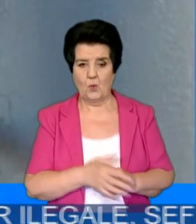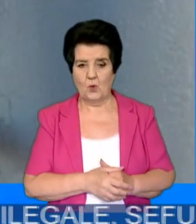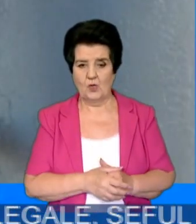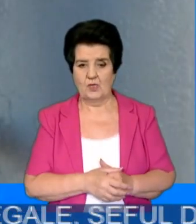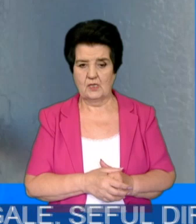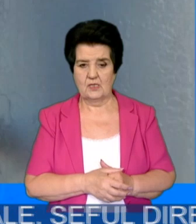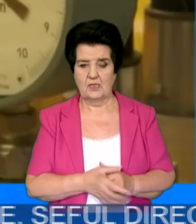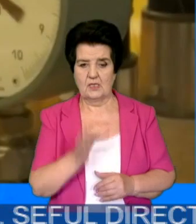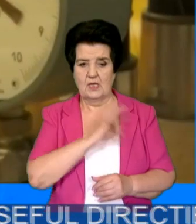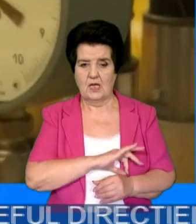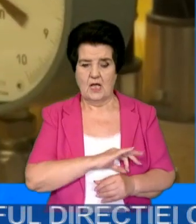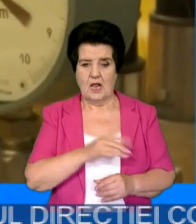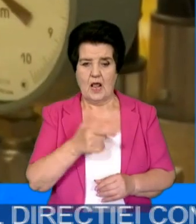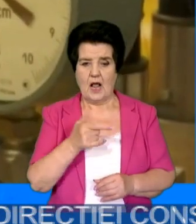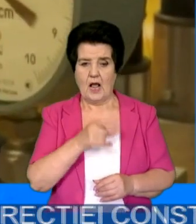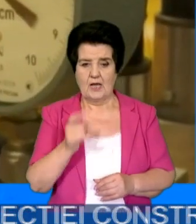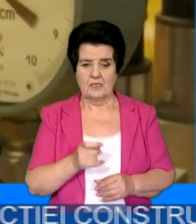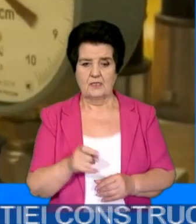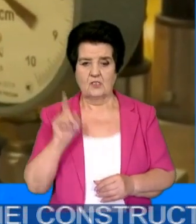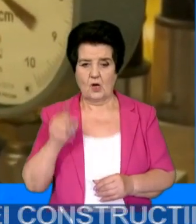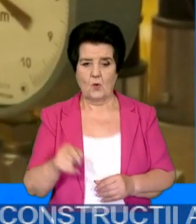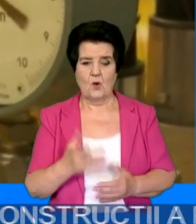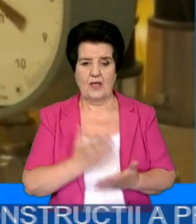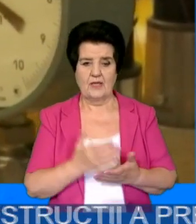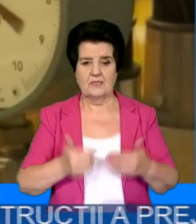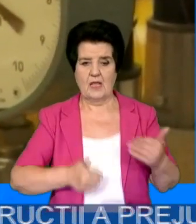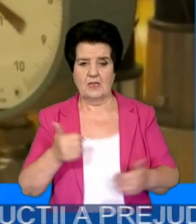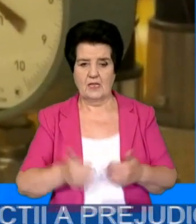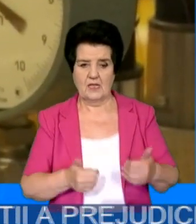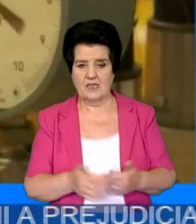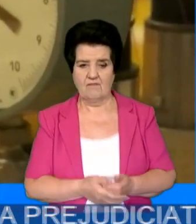care nu pot renunța la gaz, și acolo unde există alternativa să